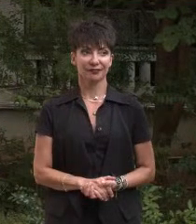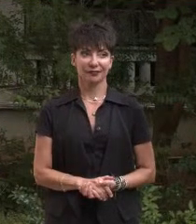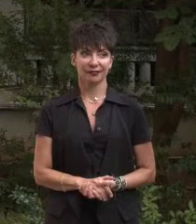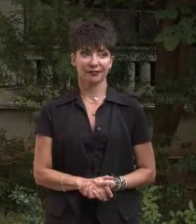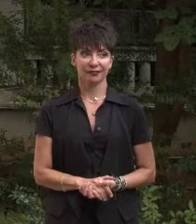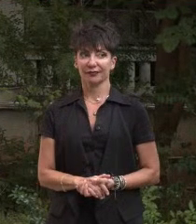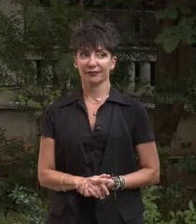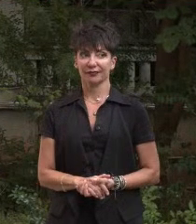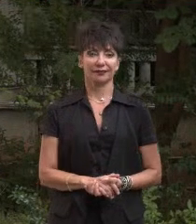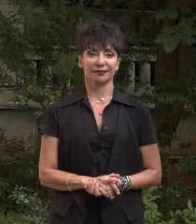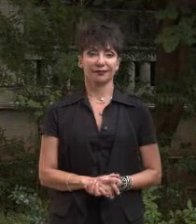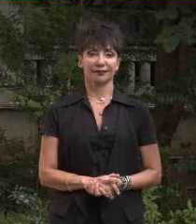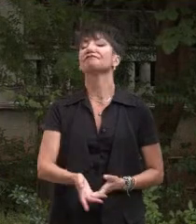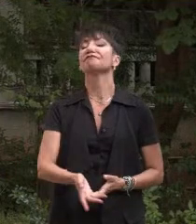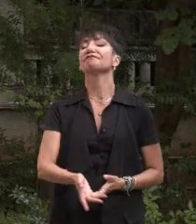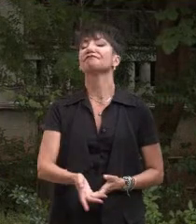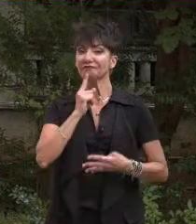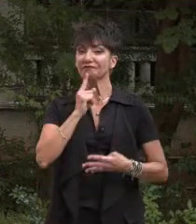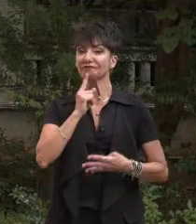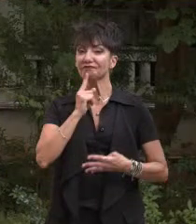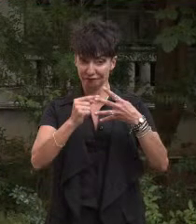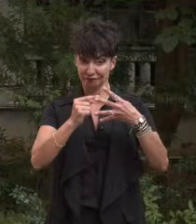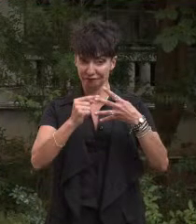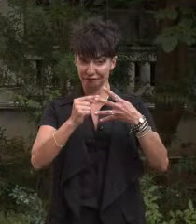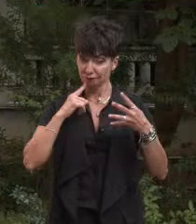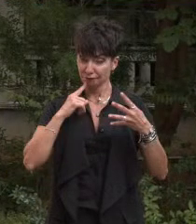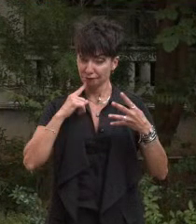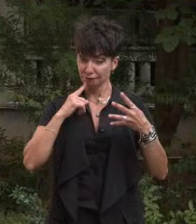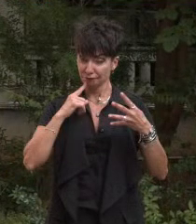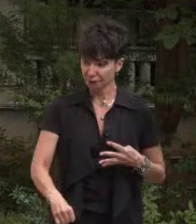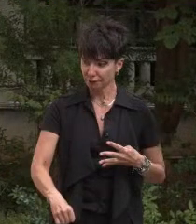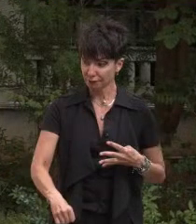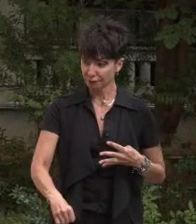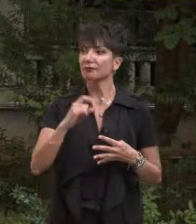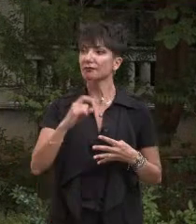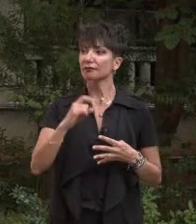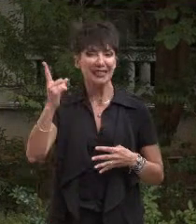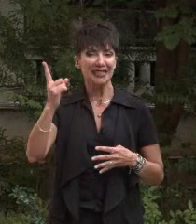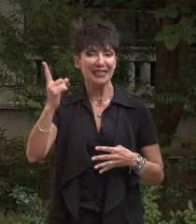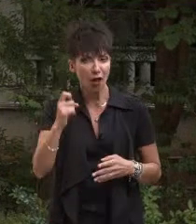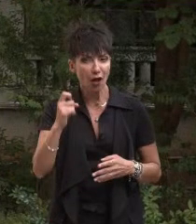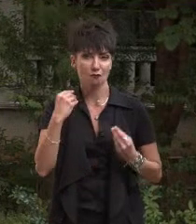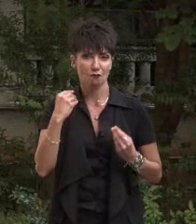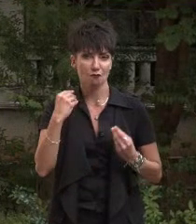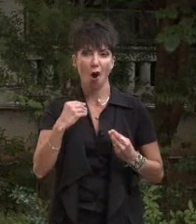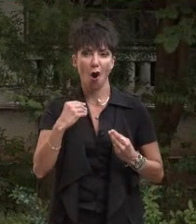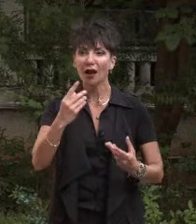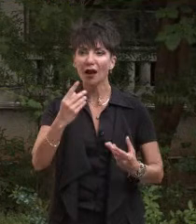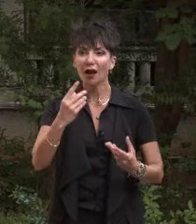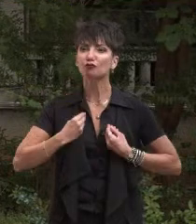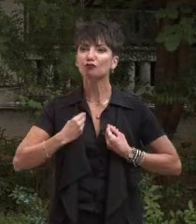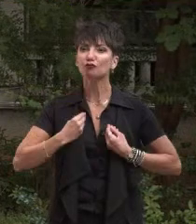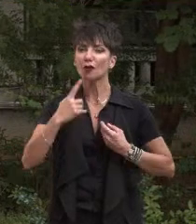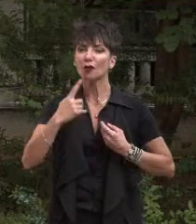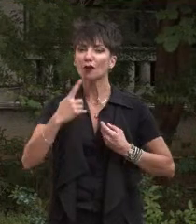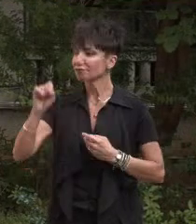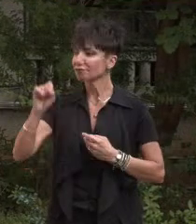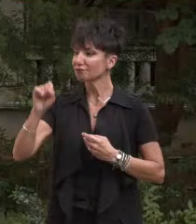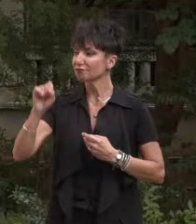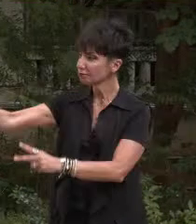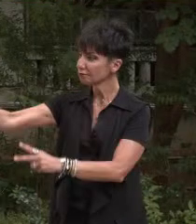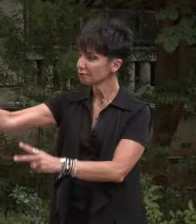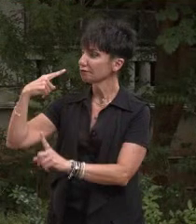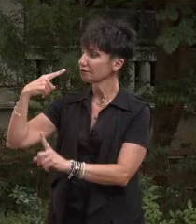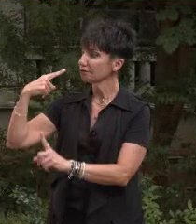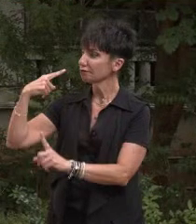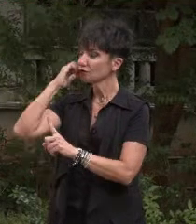These are the values that possibly without even knowing represent our spirit of the Red Cross and the Red Crescent,